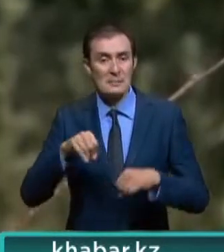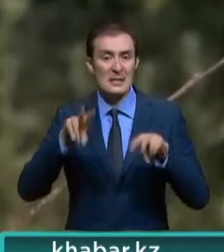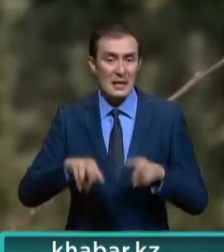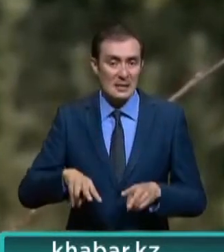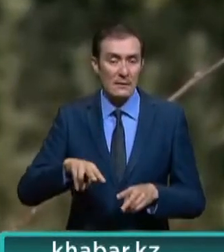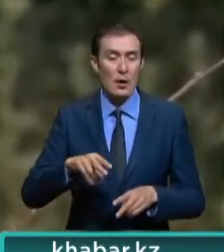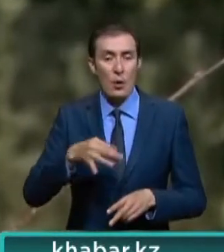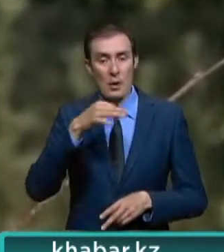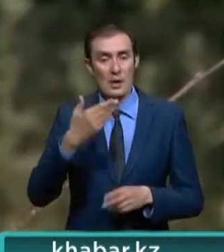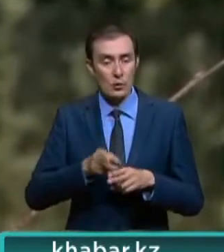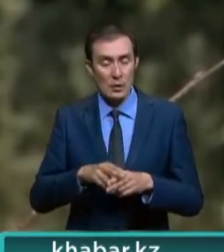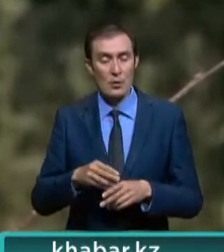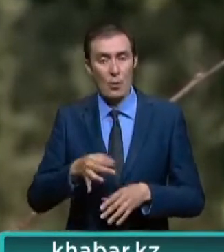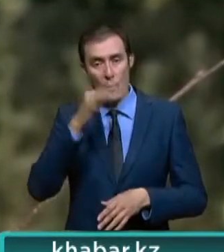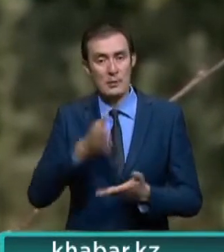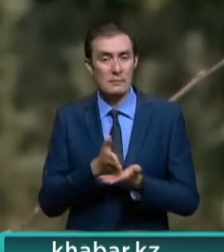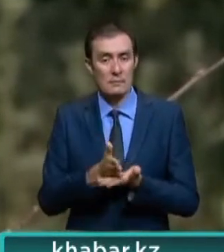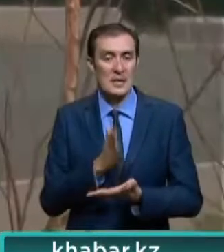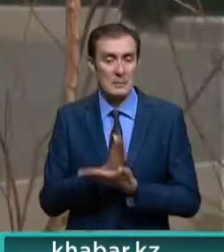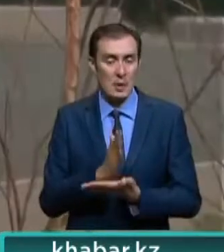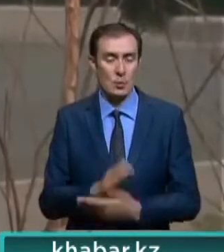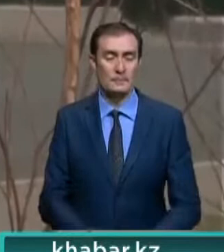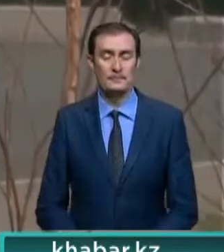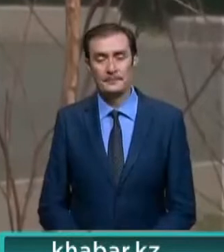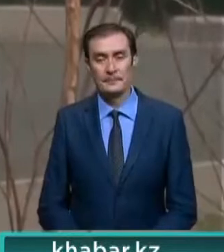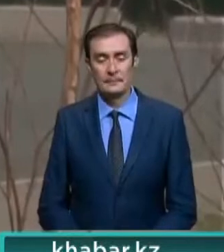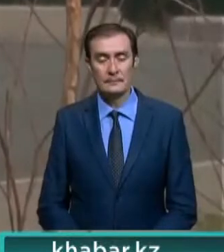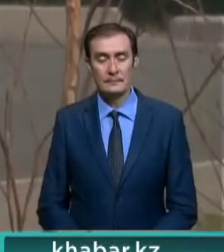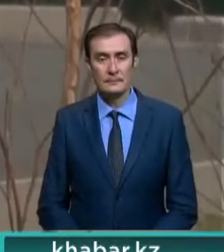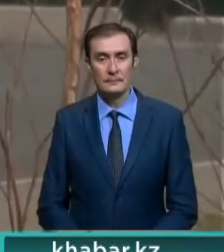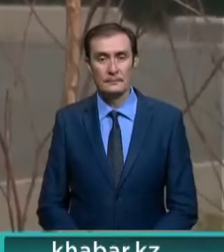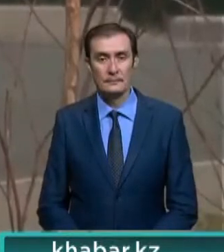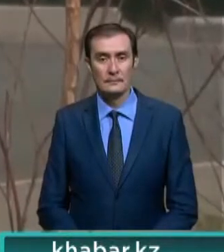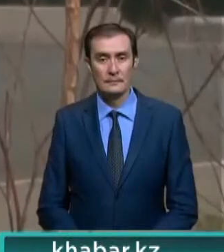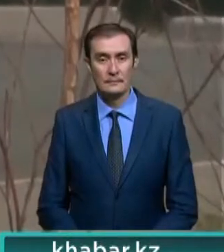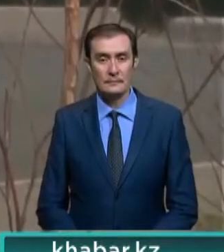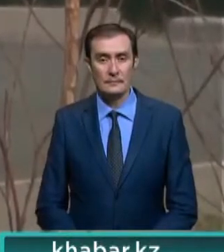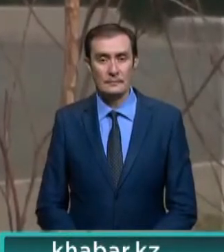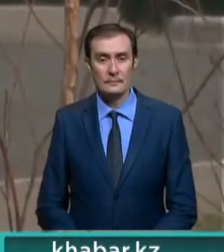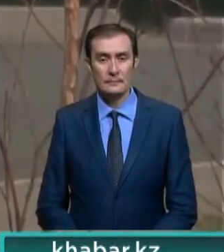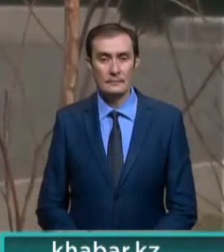дендрологов с хорошим послужным списком. Вячеслав Ветлугин, Жгир Бабаканов и Дмитрий Пыхтин. Усть-Каменогорск. Итоги дня.